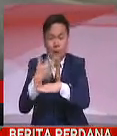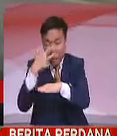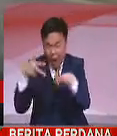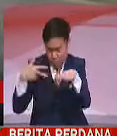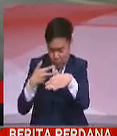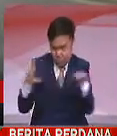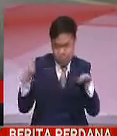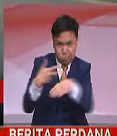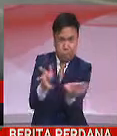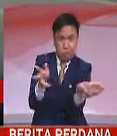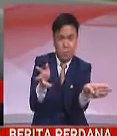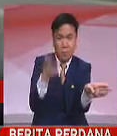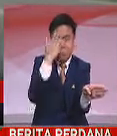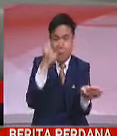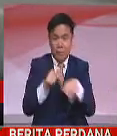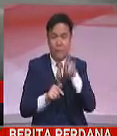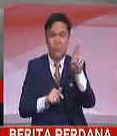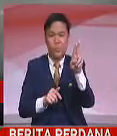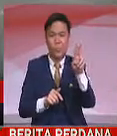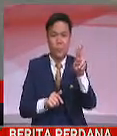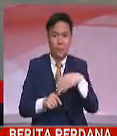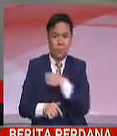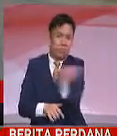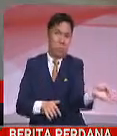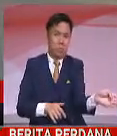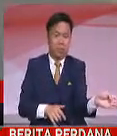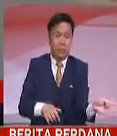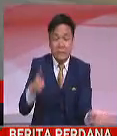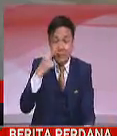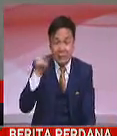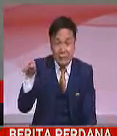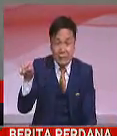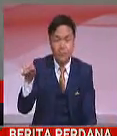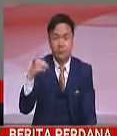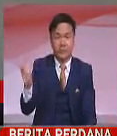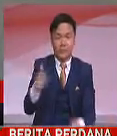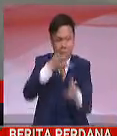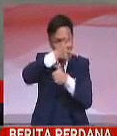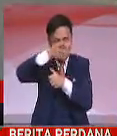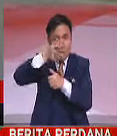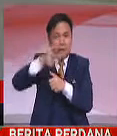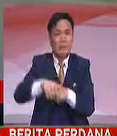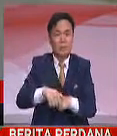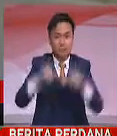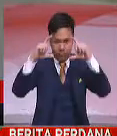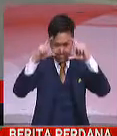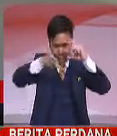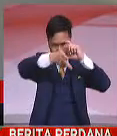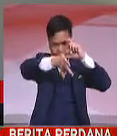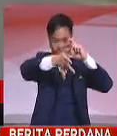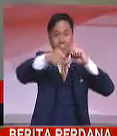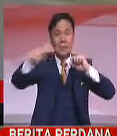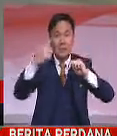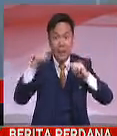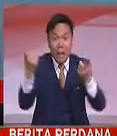hadapannya yang melakukan pusingan U secara tiba-tiba. Rakaman tersebut berjaya dirakamkan menerusi dashcam seorang pemandu di